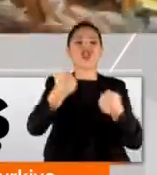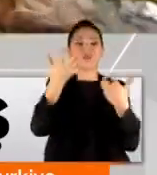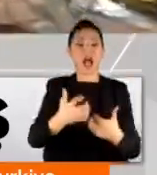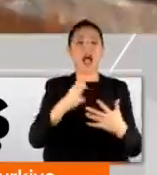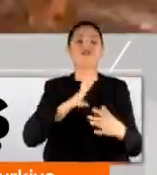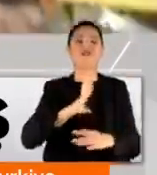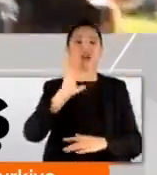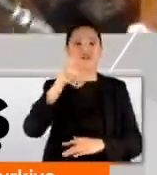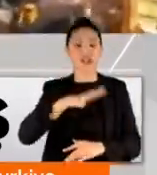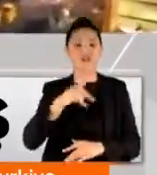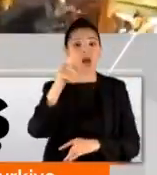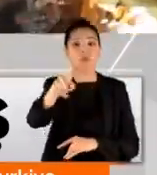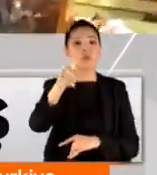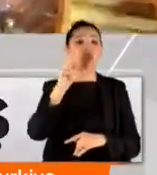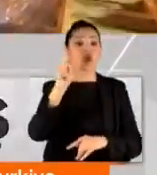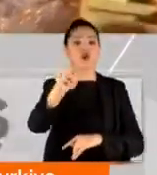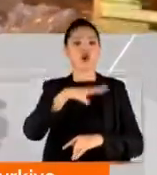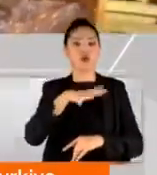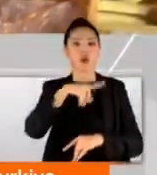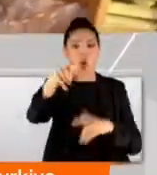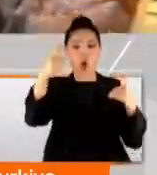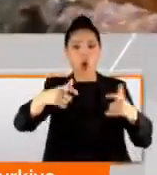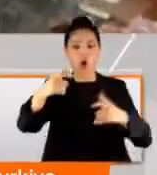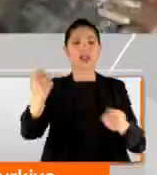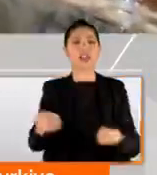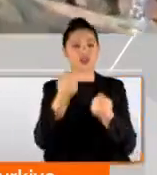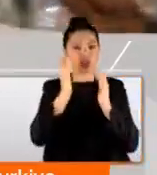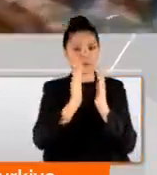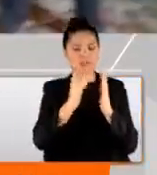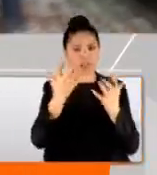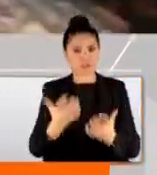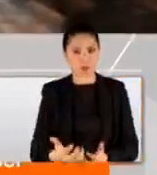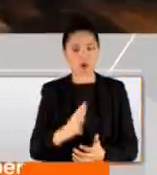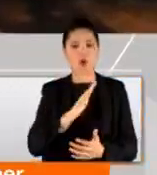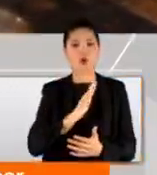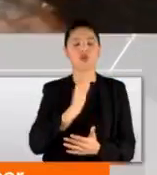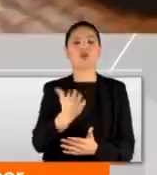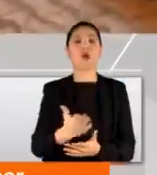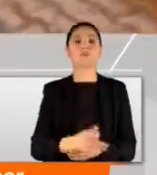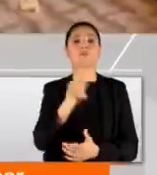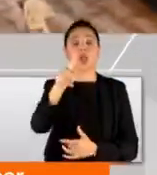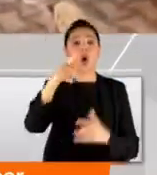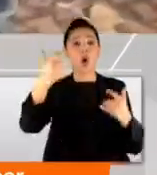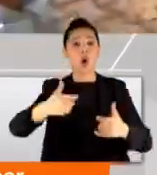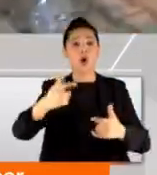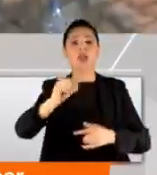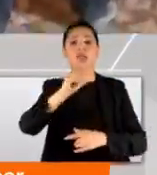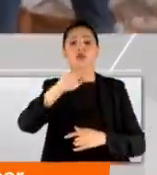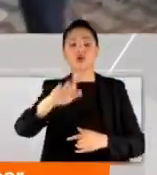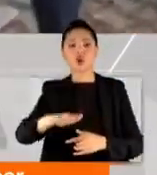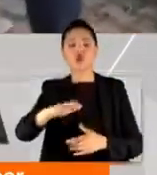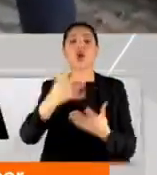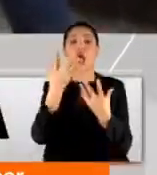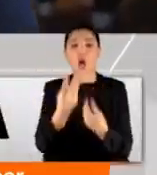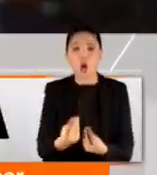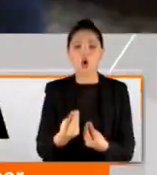devam etti. Şu an hala görüyorsunuz, bakın şu noktada da çalışmalar yoğun bir şekilde devam etmekte. Orada çocukların